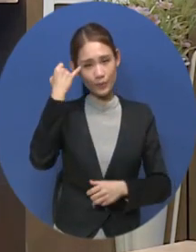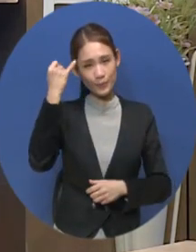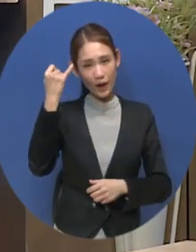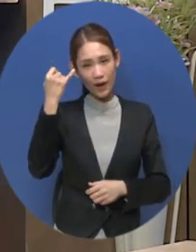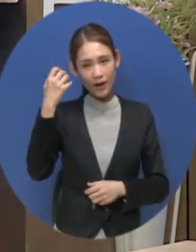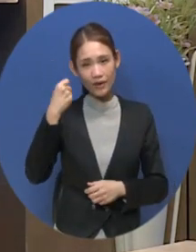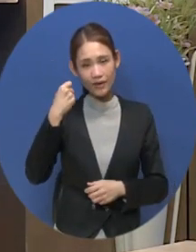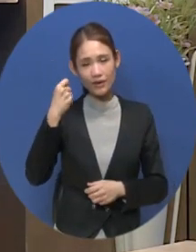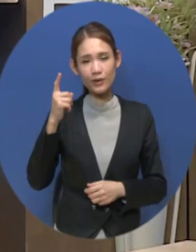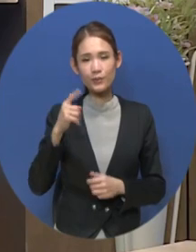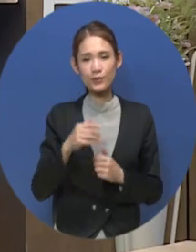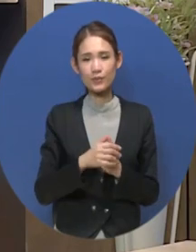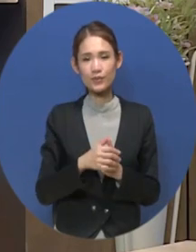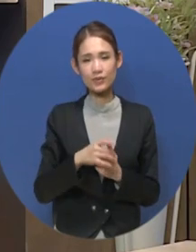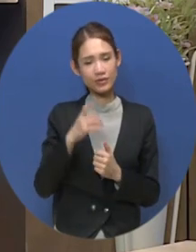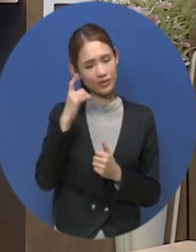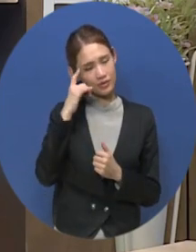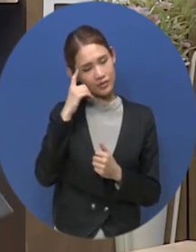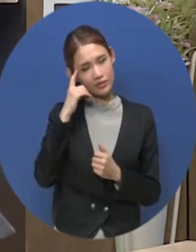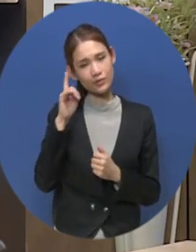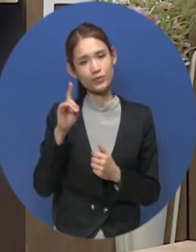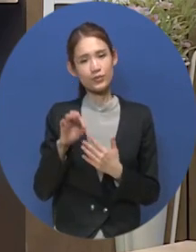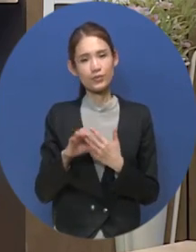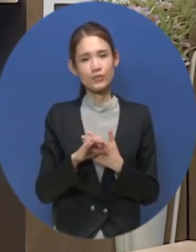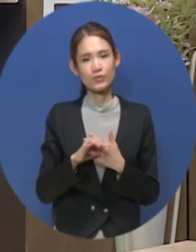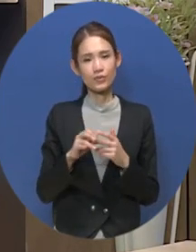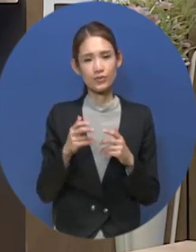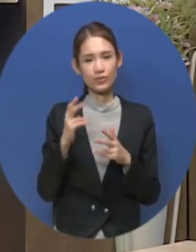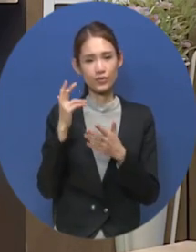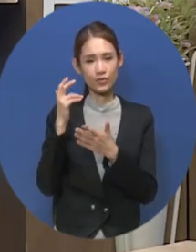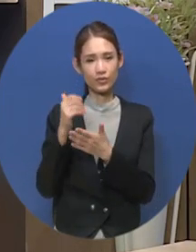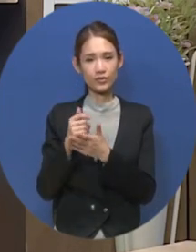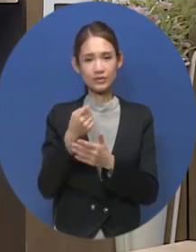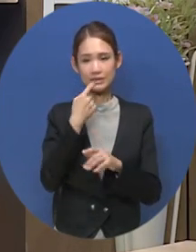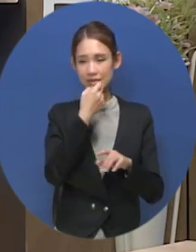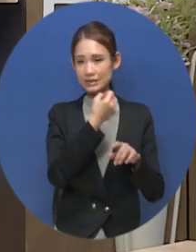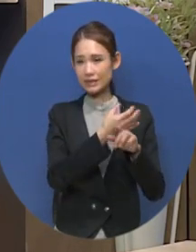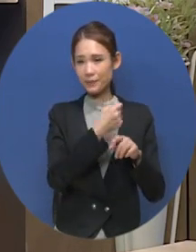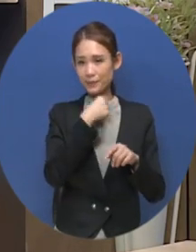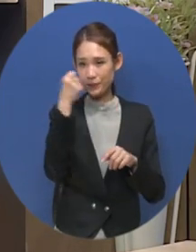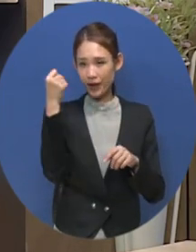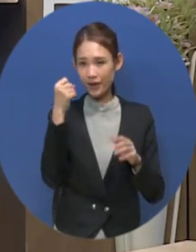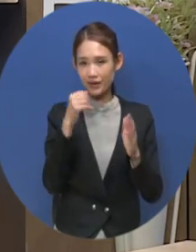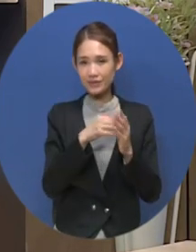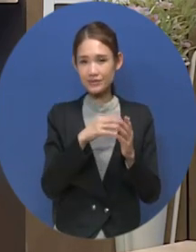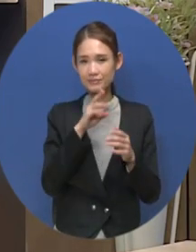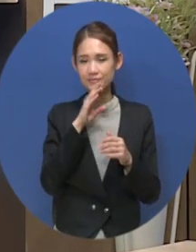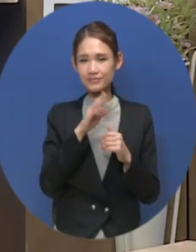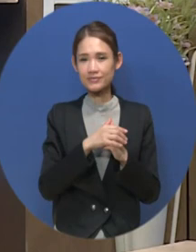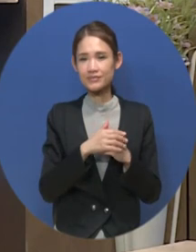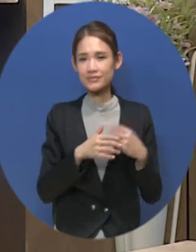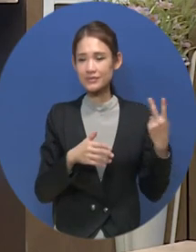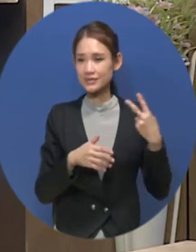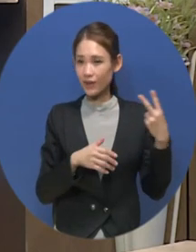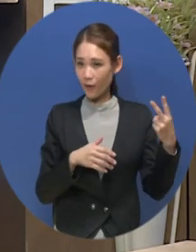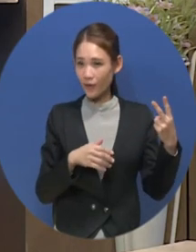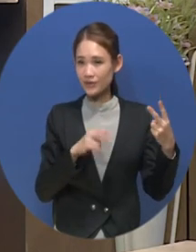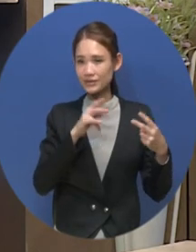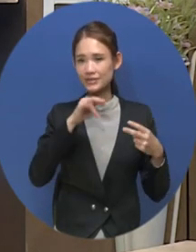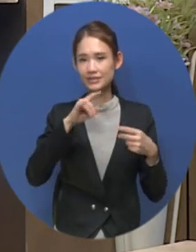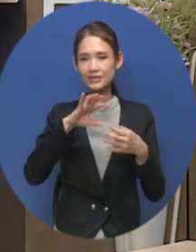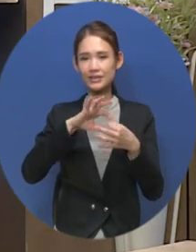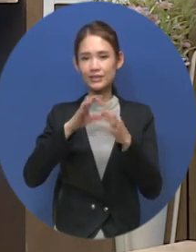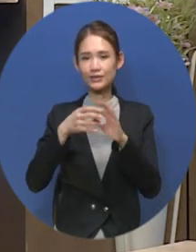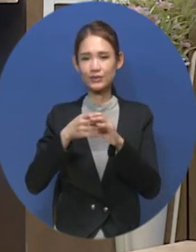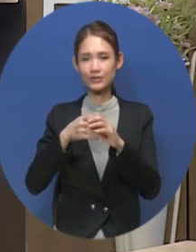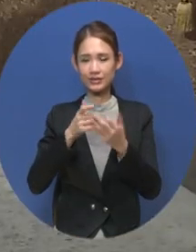아이디어를 낼 수 있었던 것을 생각해 보면은 또 회장님께서 이 금메달리스트시잖아요. 2000년 시드니 패럴림픽